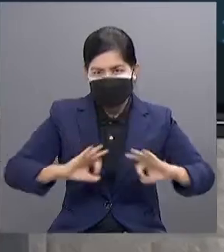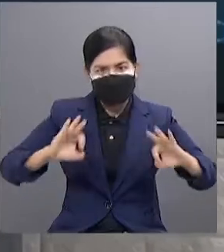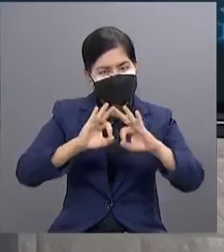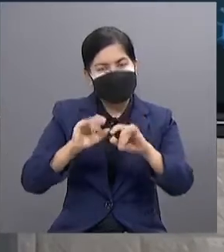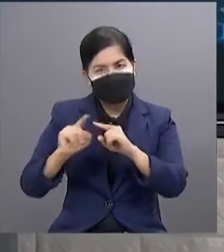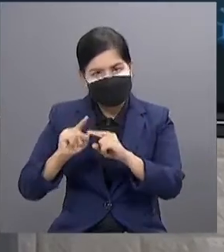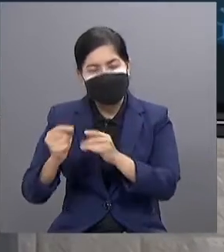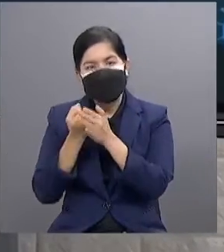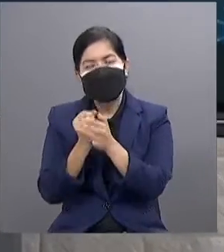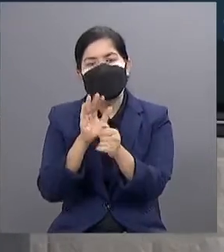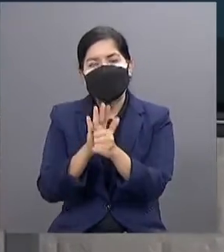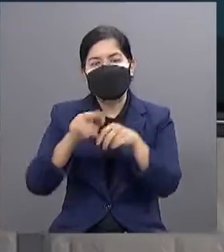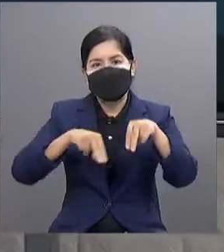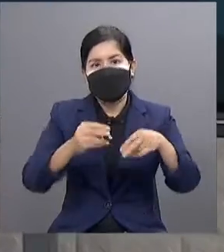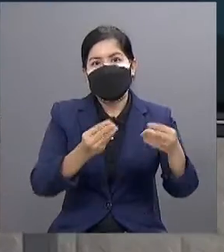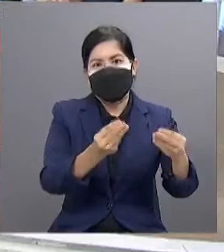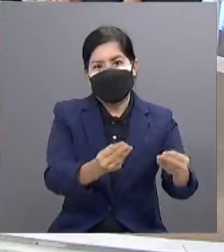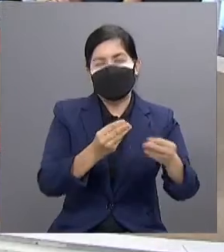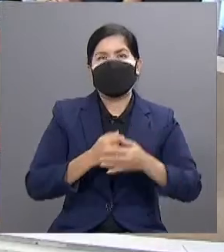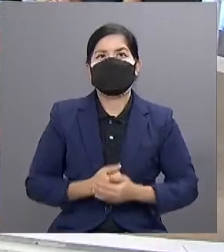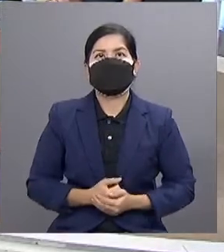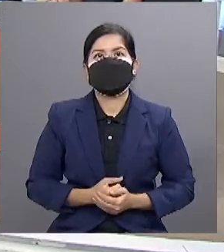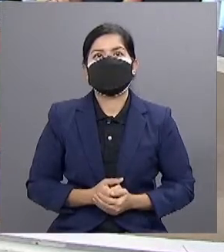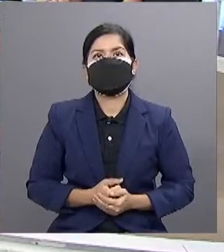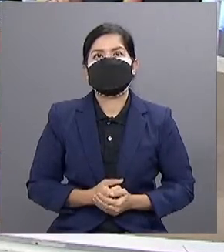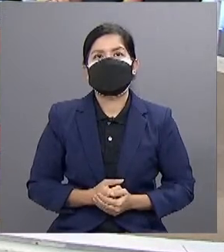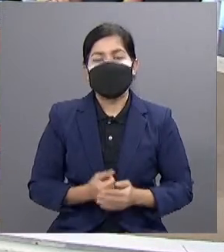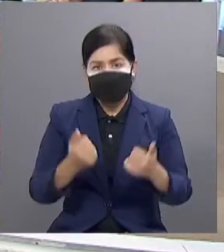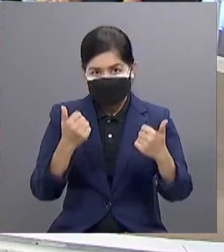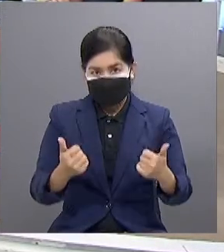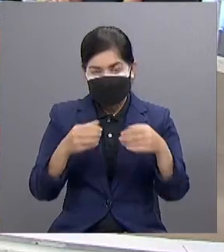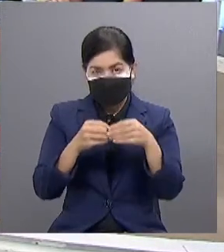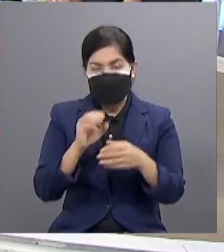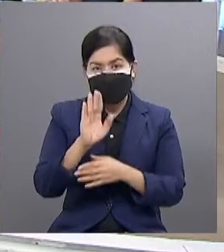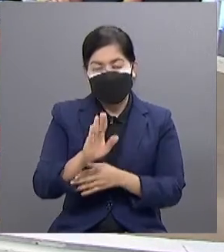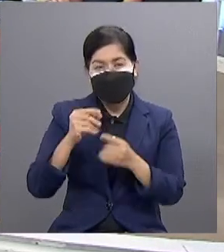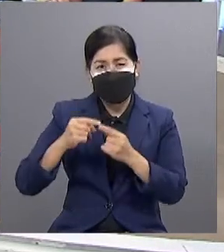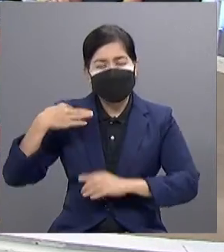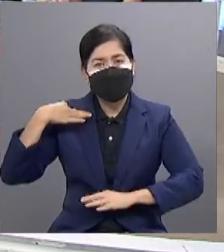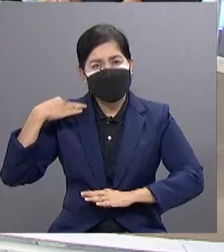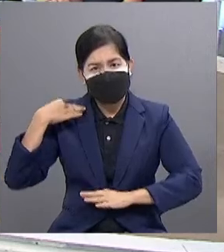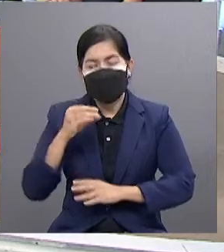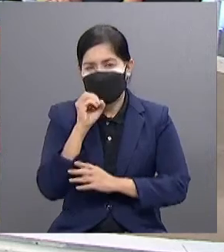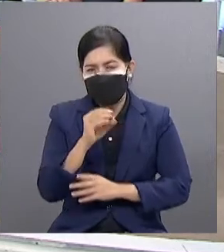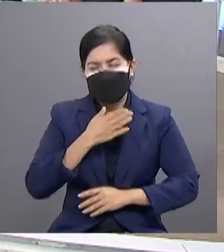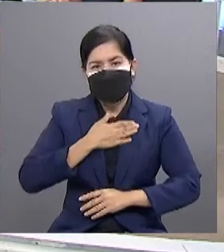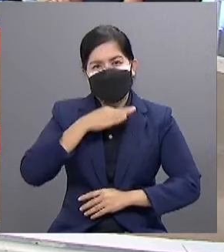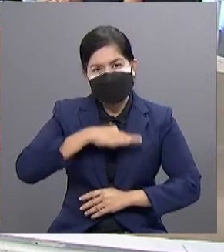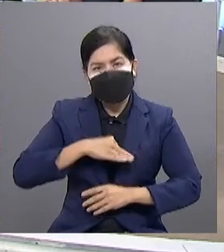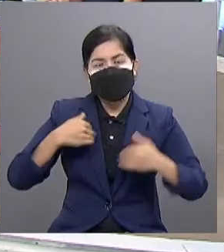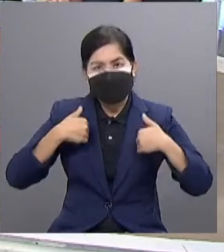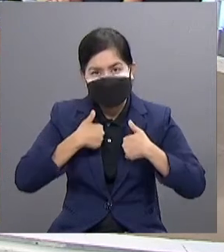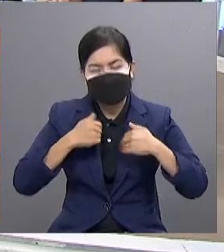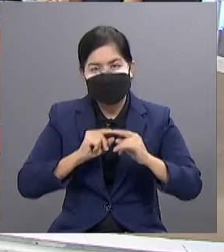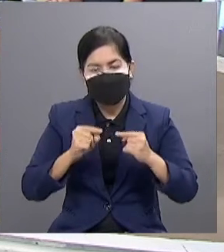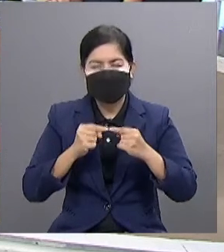ไปก่อนนะครับคุณชื่อเด็ดธิดารัตน์ครับตอนนี้อาสาเขาบอกว่าเหนื่อยนะครับแต่ว่าว่ายังไงก็ไม่ท้อนะครับกัดฟันสู้เพื่อ